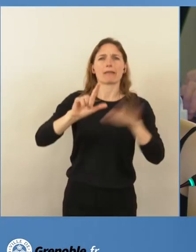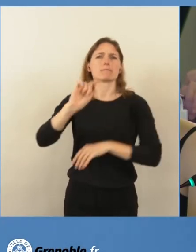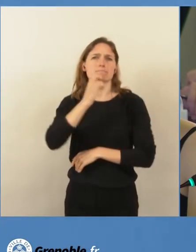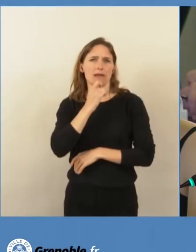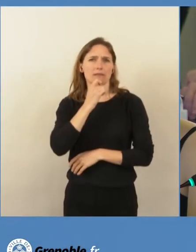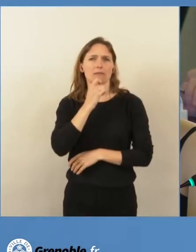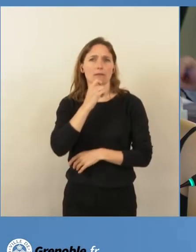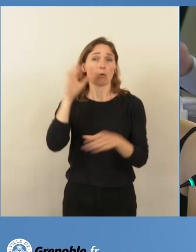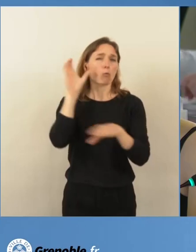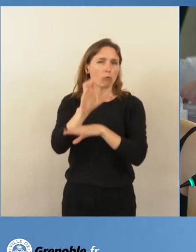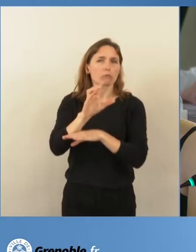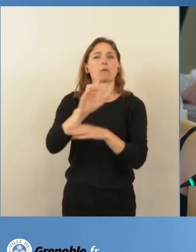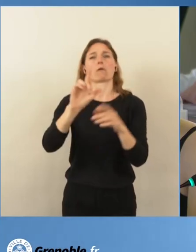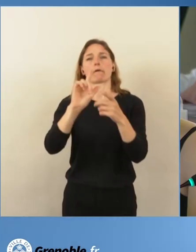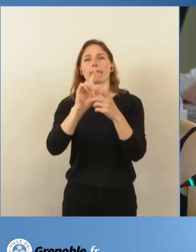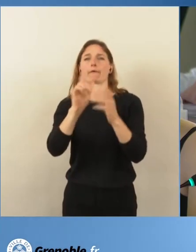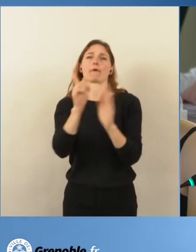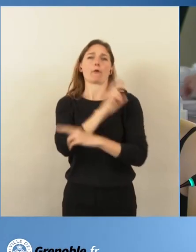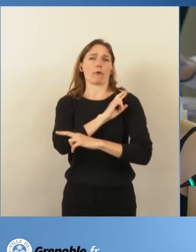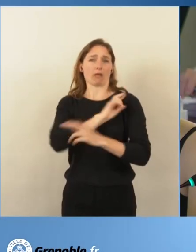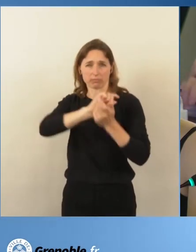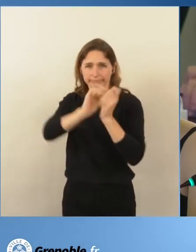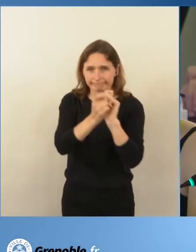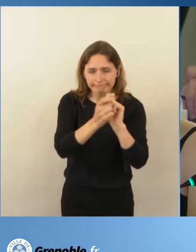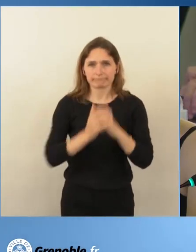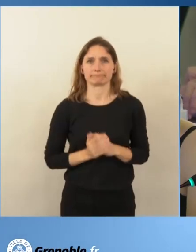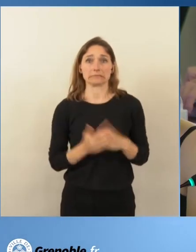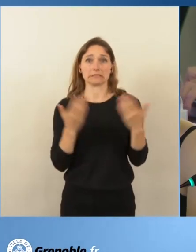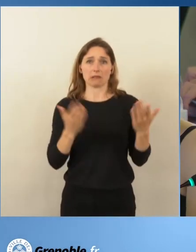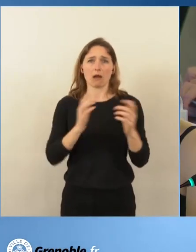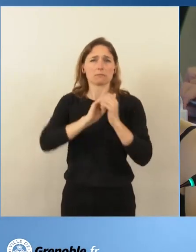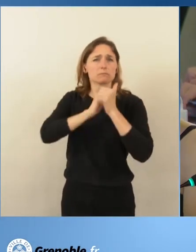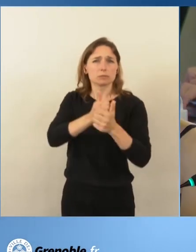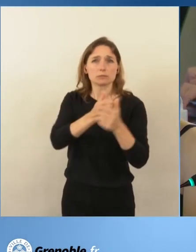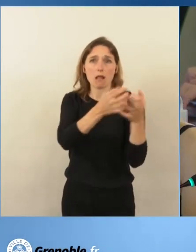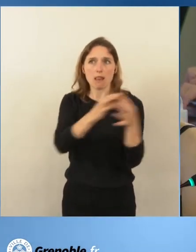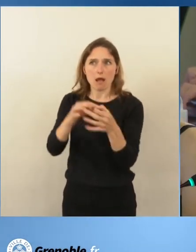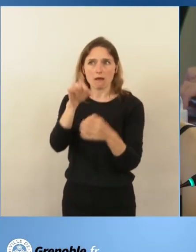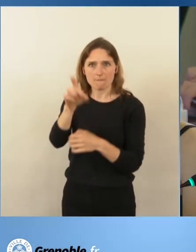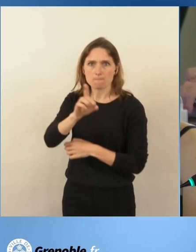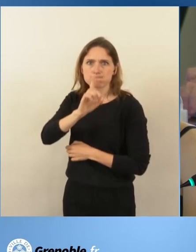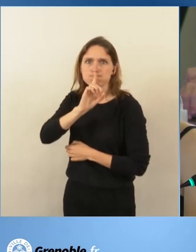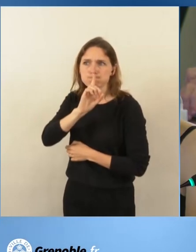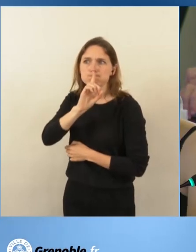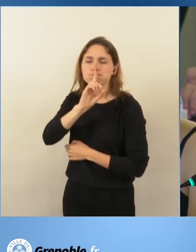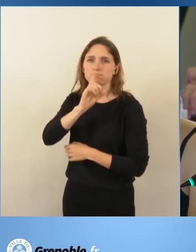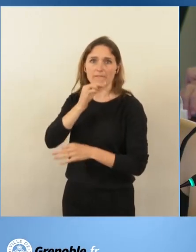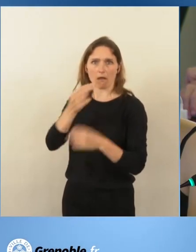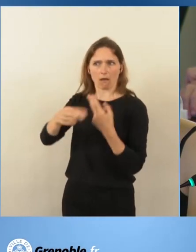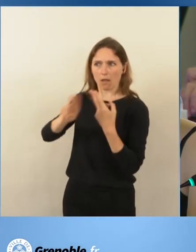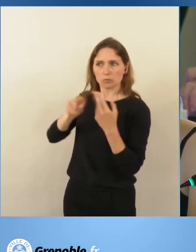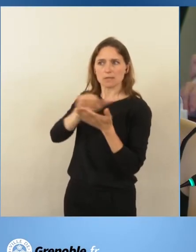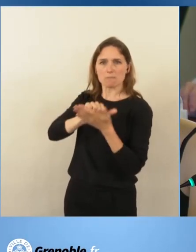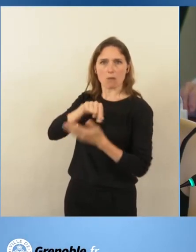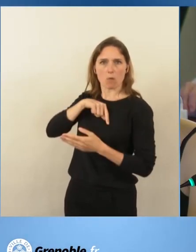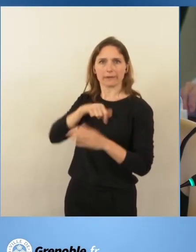des retraites je vous rappelle que ce contentieux est dû à votre silence absolue à mon réponse à mon mail du 6 mars qui vous